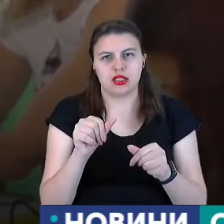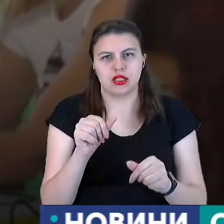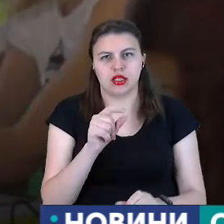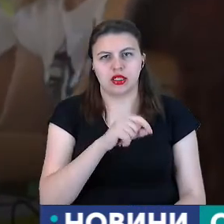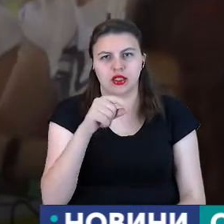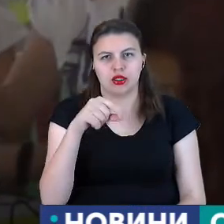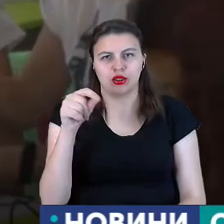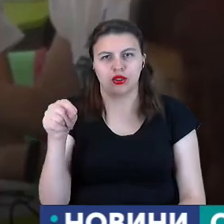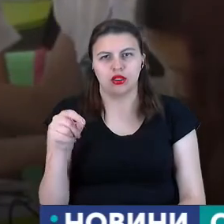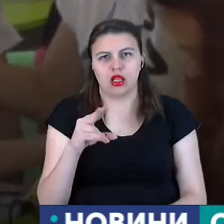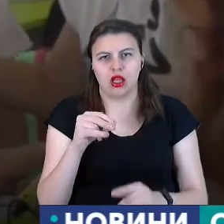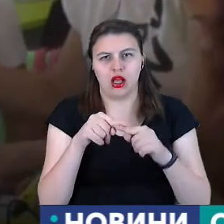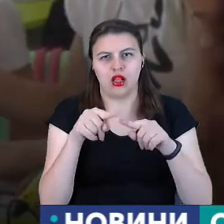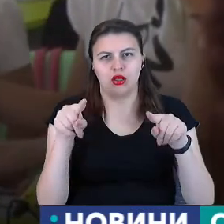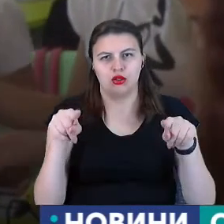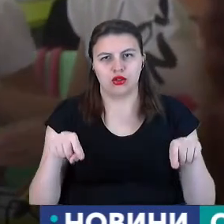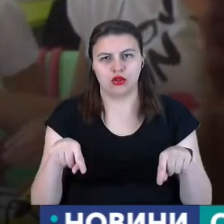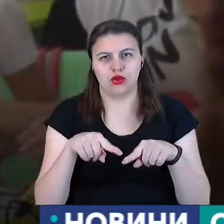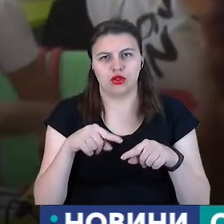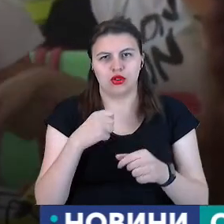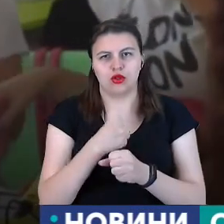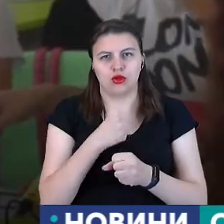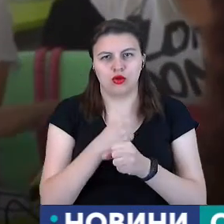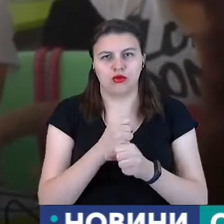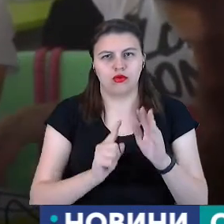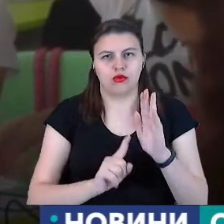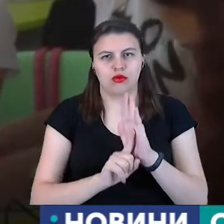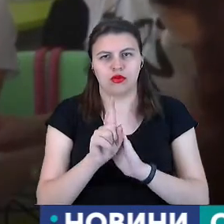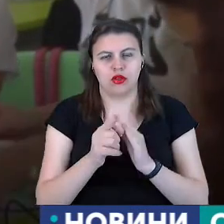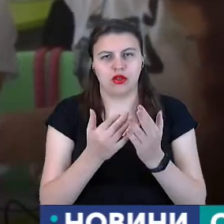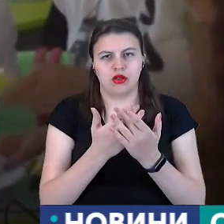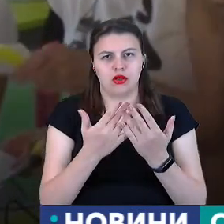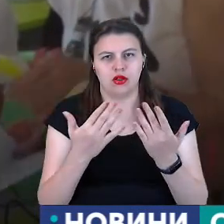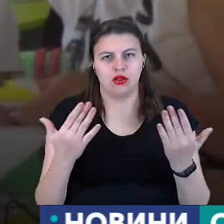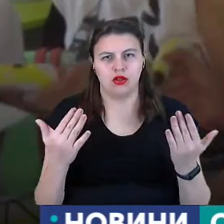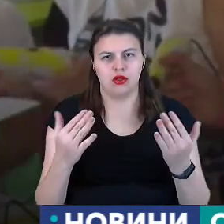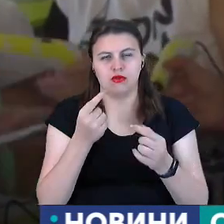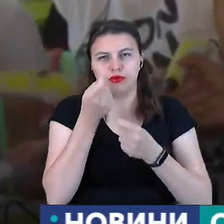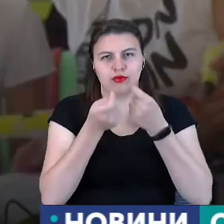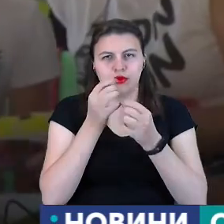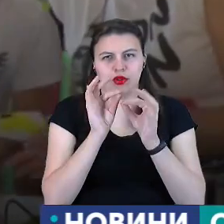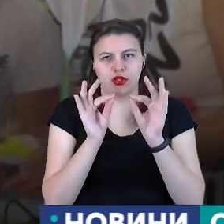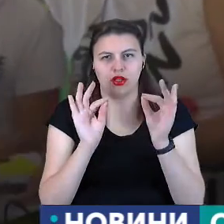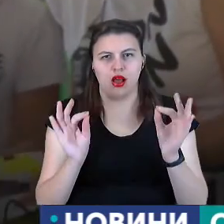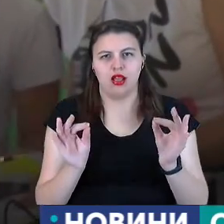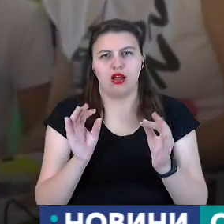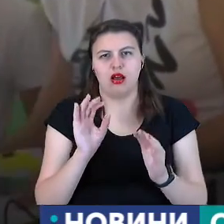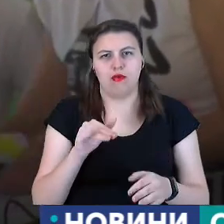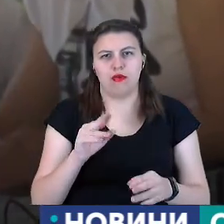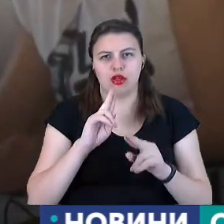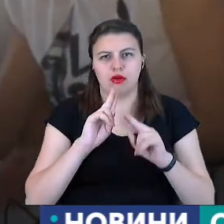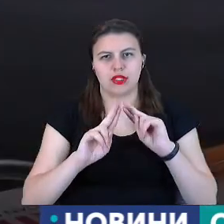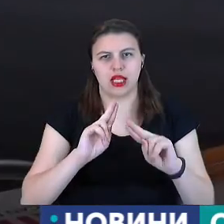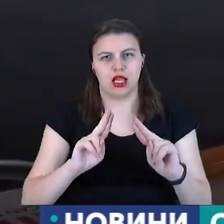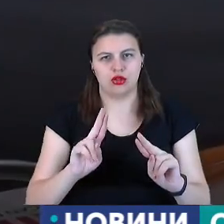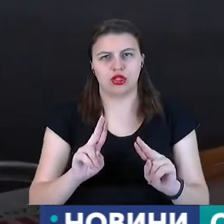на листочки. Роблять спочатку різні деталі, а потім їх склеюєш. І цей пластик